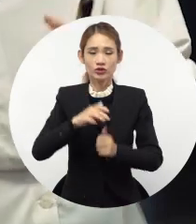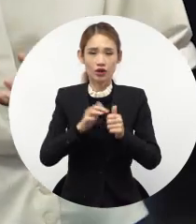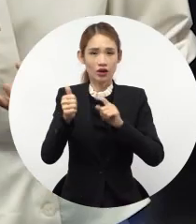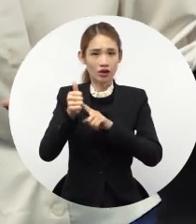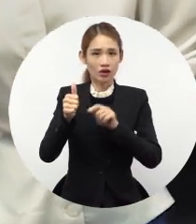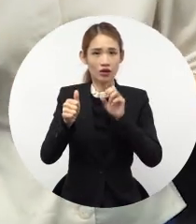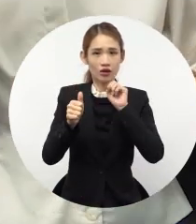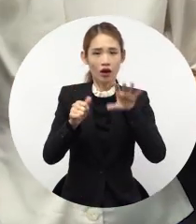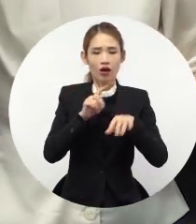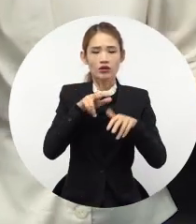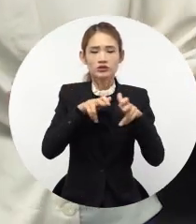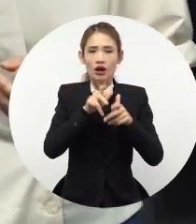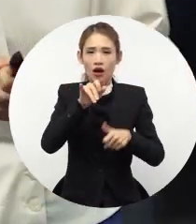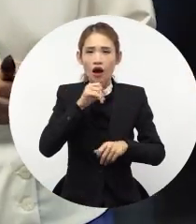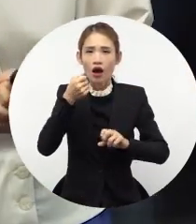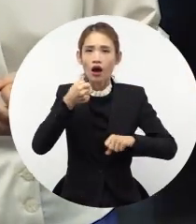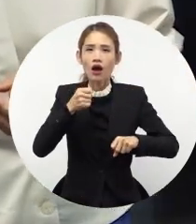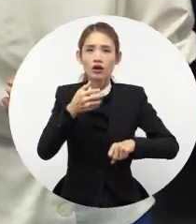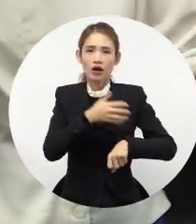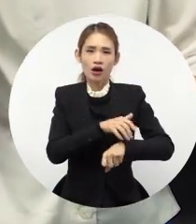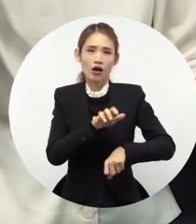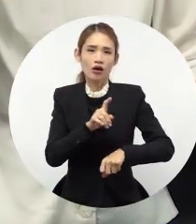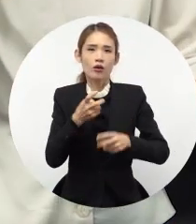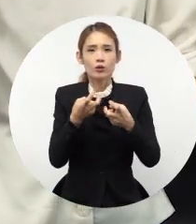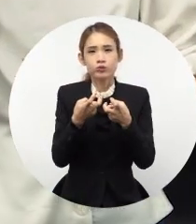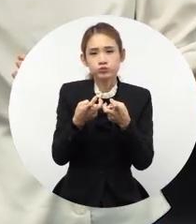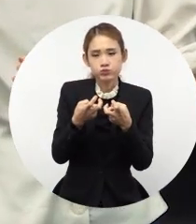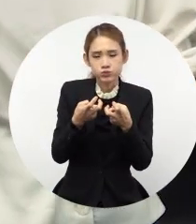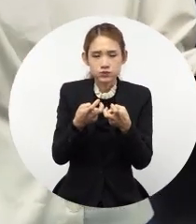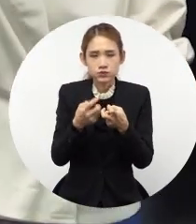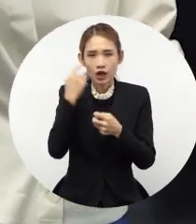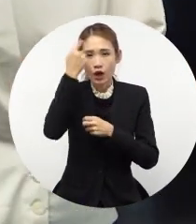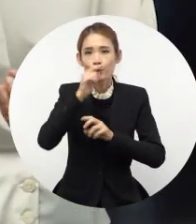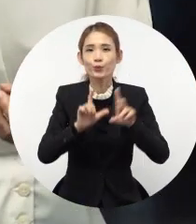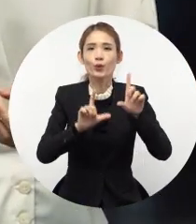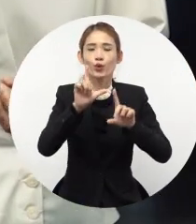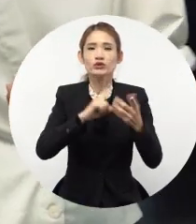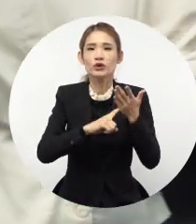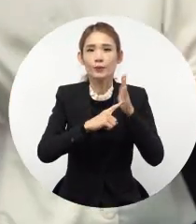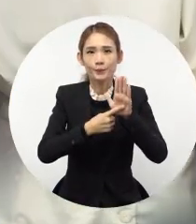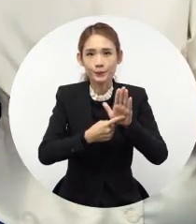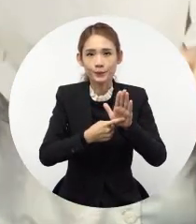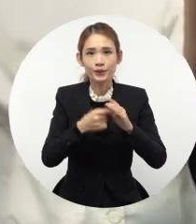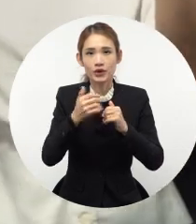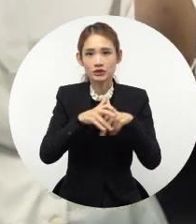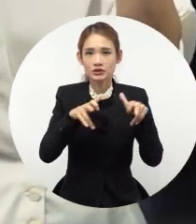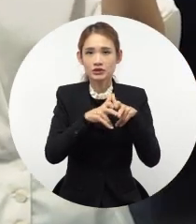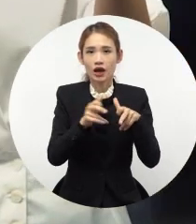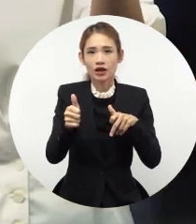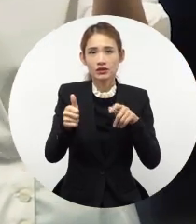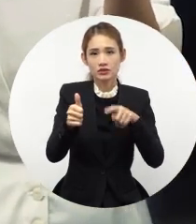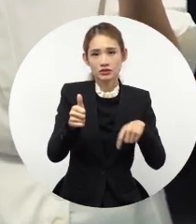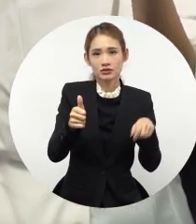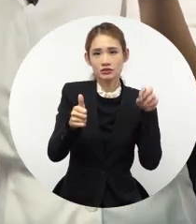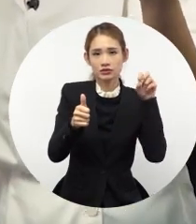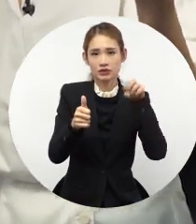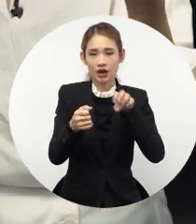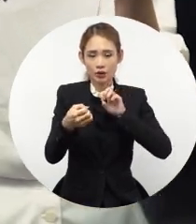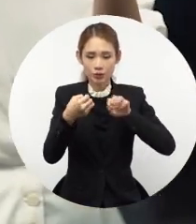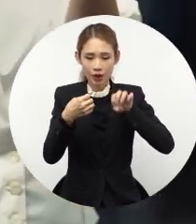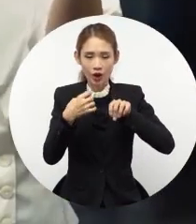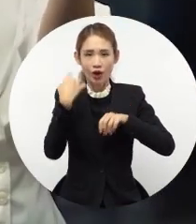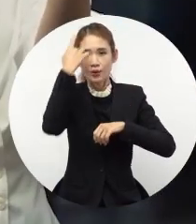패널이 어머 장애인, 어머 어떡해, 다리 불편한, 어머 어떡해 하는 이 표정이 나왔어요. 장애인 등장, 바로